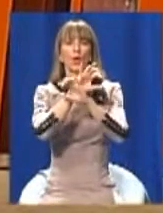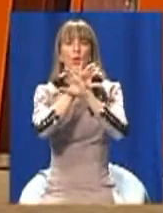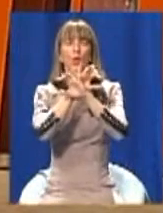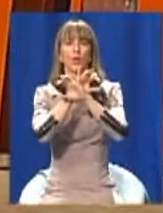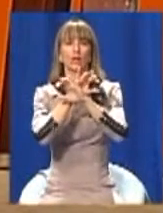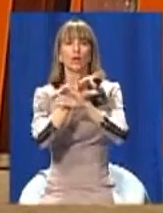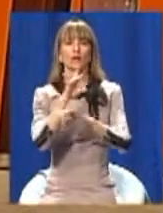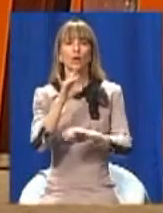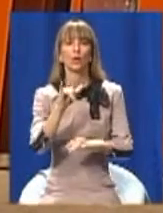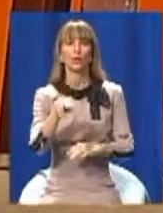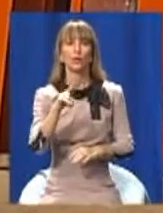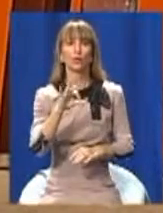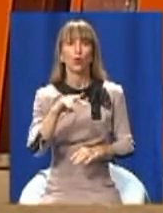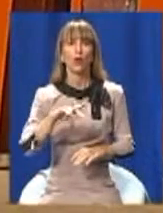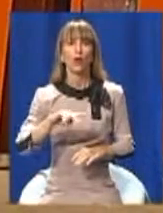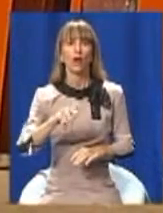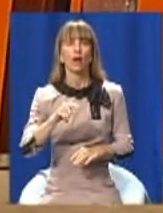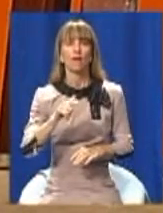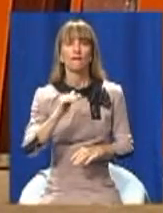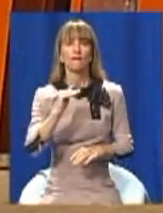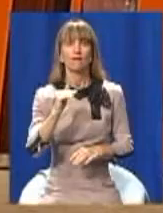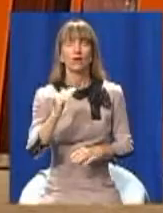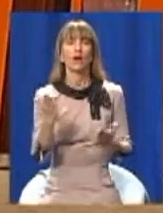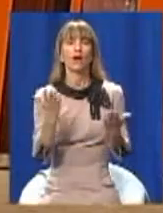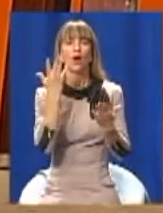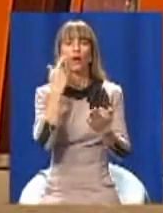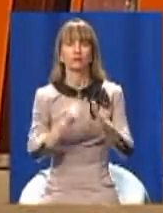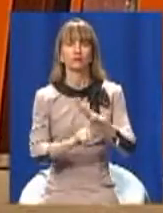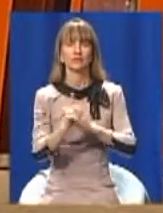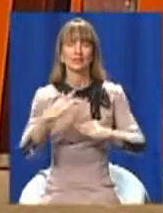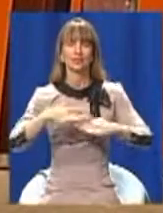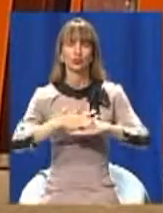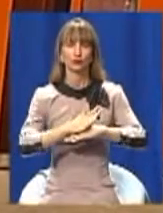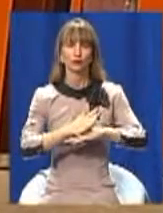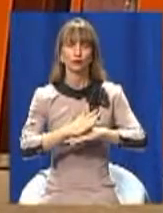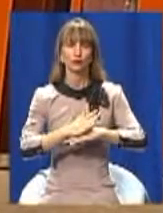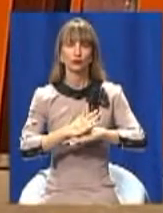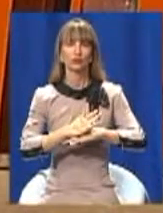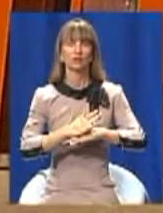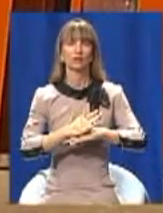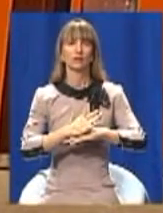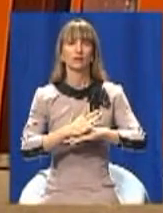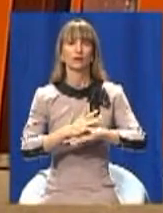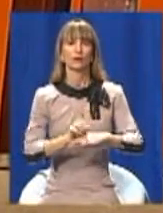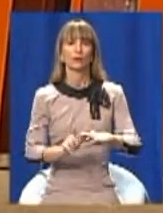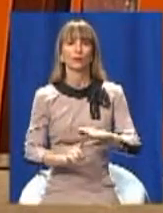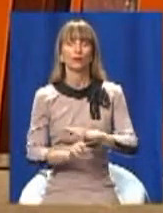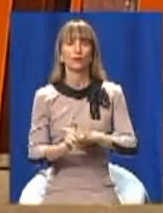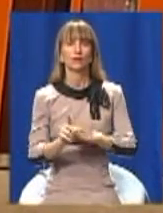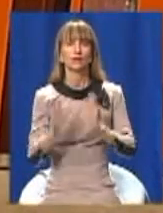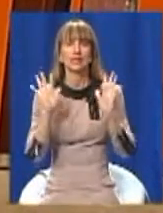Олені Рудольфі, в яких, коли настає ніч, почає мигтіти